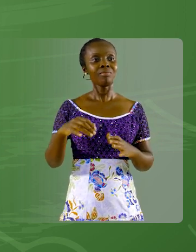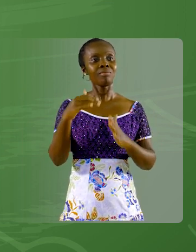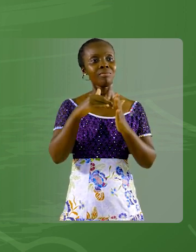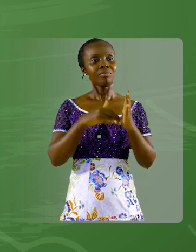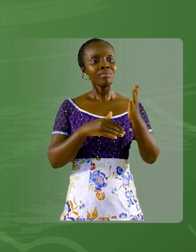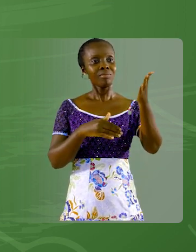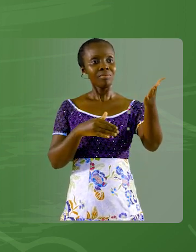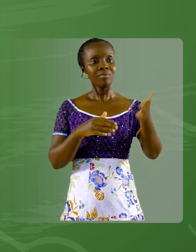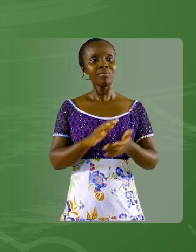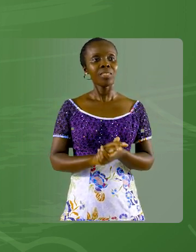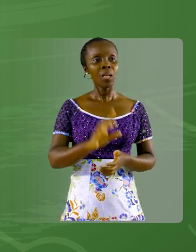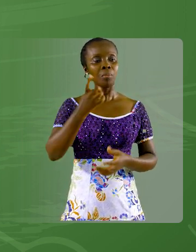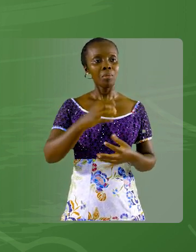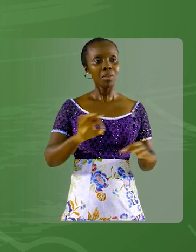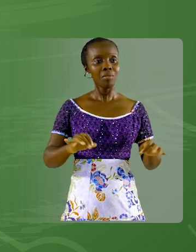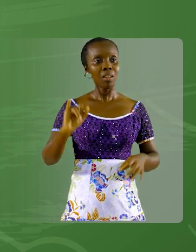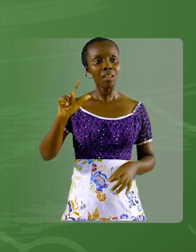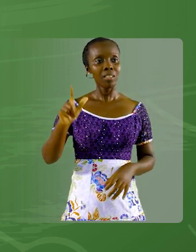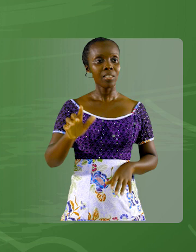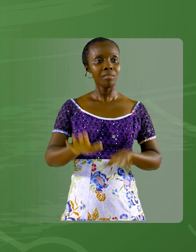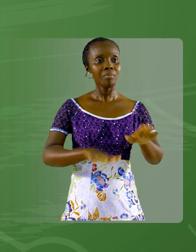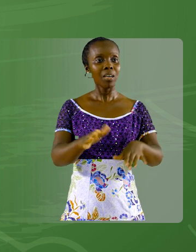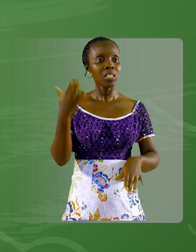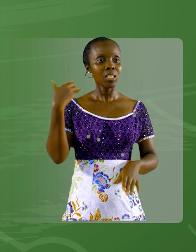phrase, il marchait lentement.